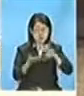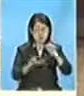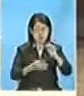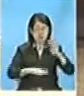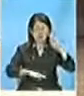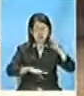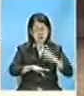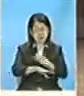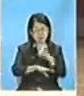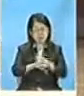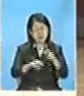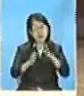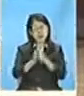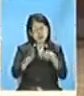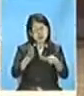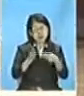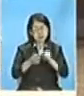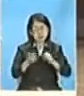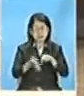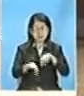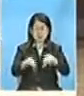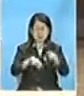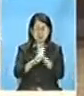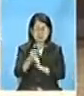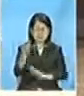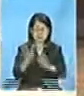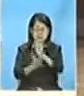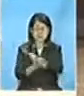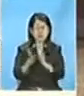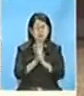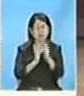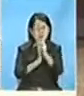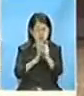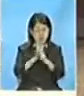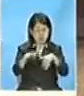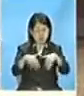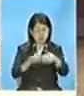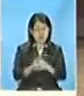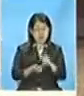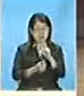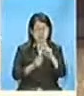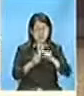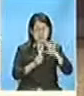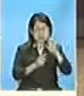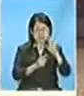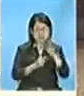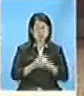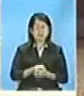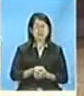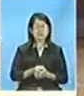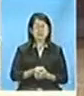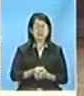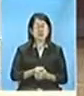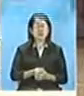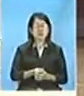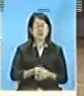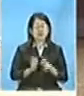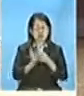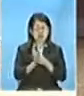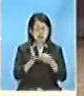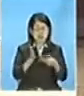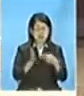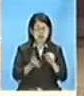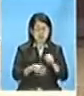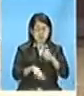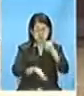ภาครัฐและกฎหมายมหาชนรุ่นที่7สถาบันพระปกเกล้าหลักสูตรผู้บริหารระดับสูงส